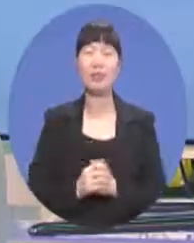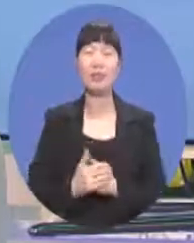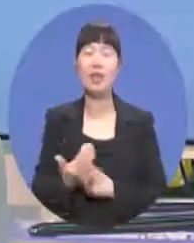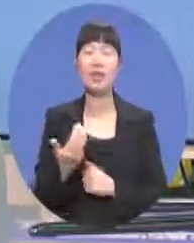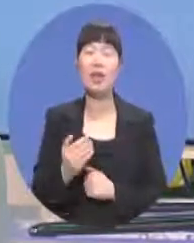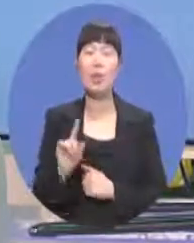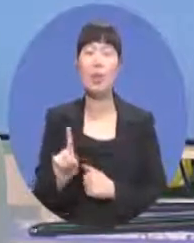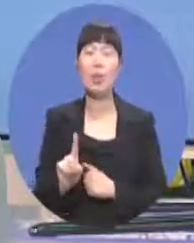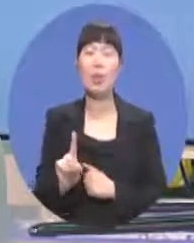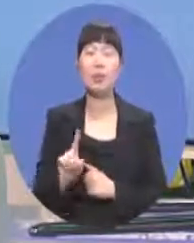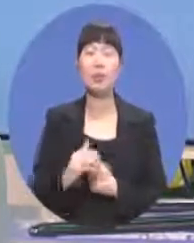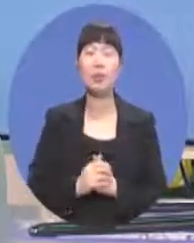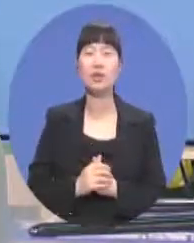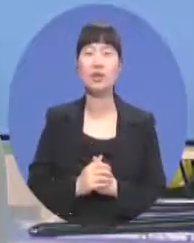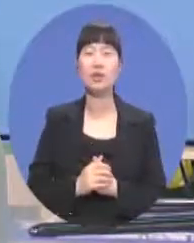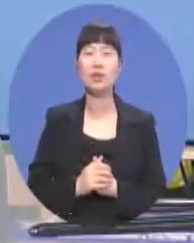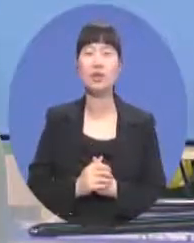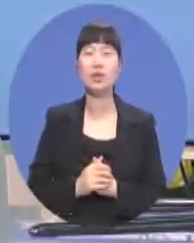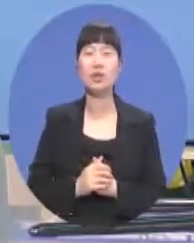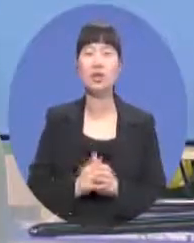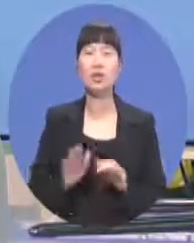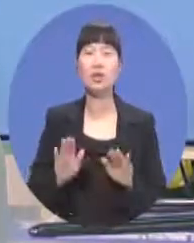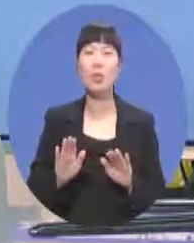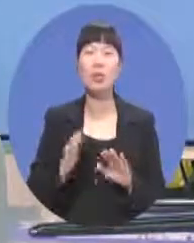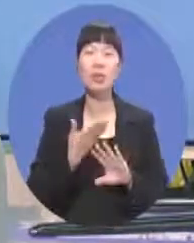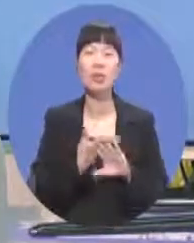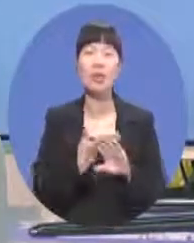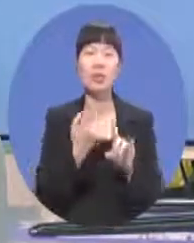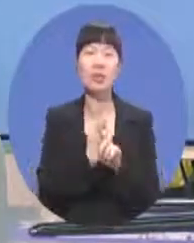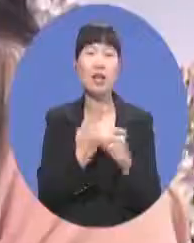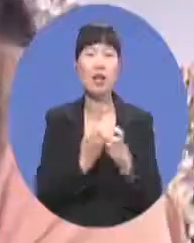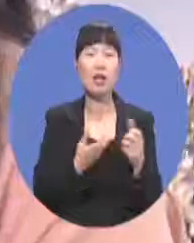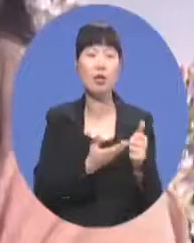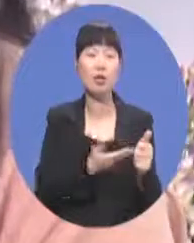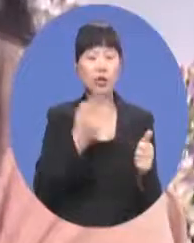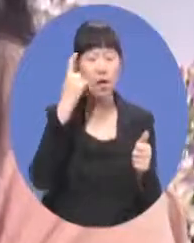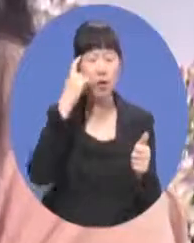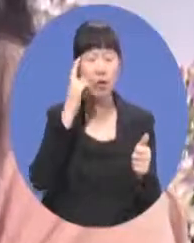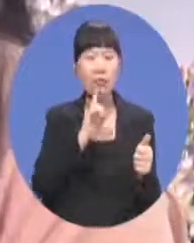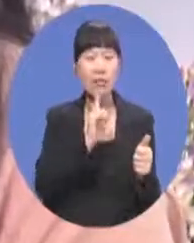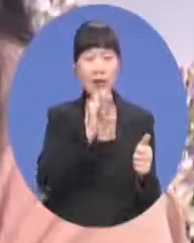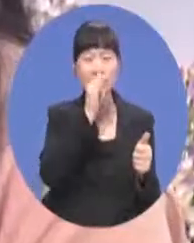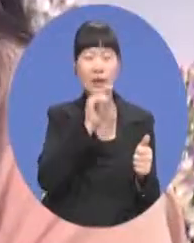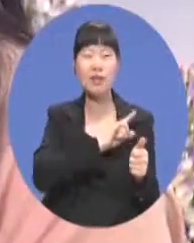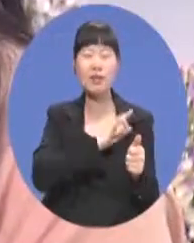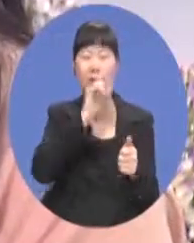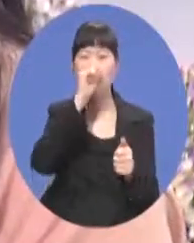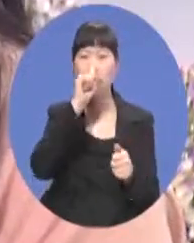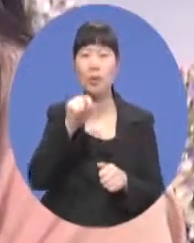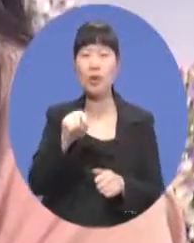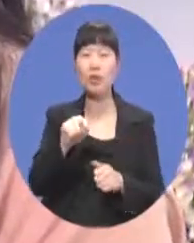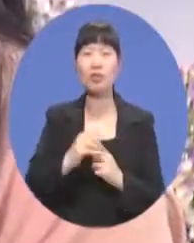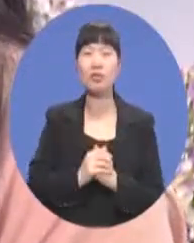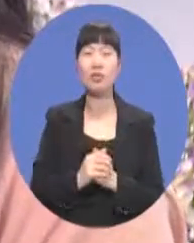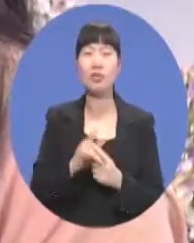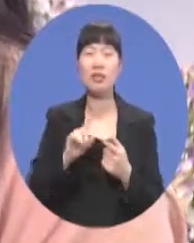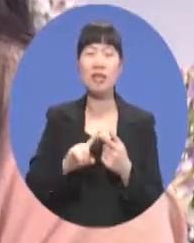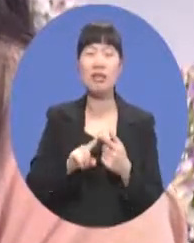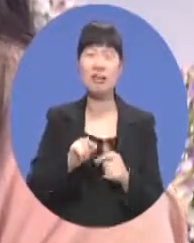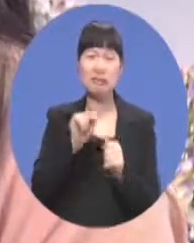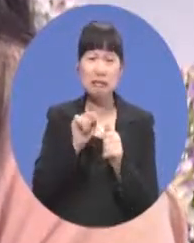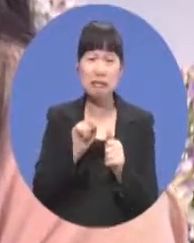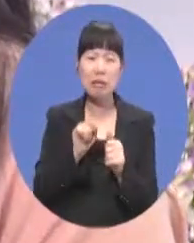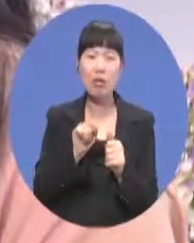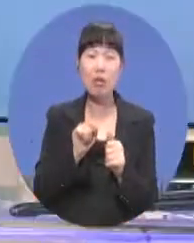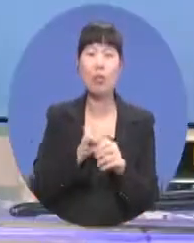아까 뭐 다른 그 만지 젖꼭지를 만질 때 다른 대안도 막 주신다 이렇게 하셨잖아요. 가장 좋은 것은 이렇게 그거를 막 지적하고